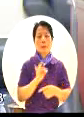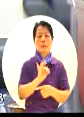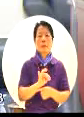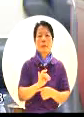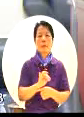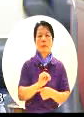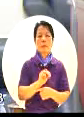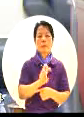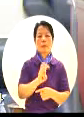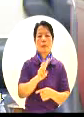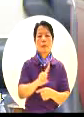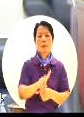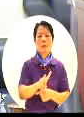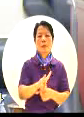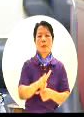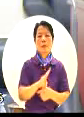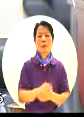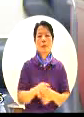32%。